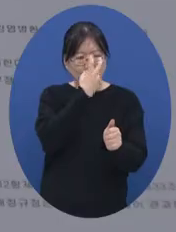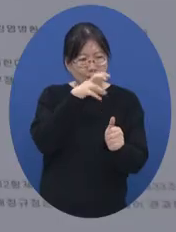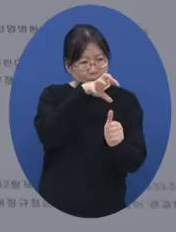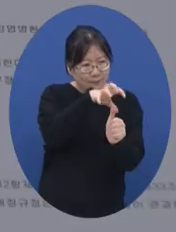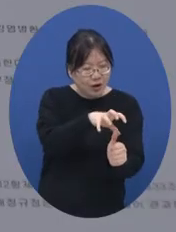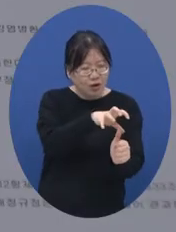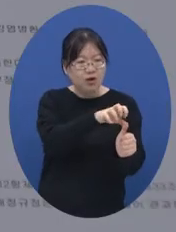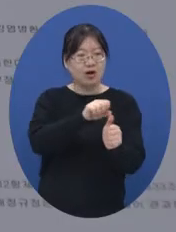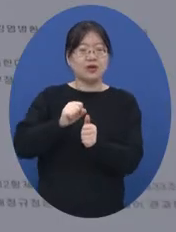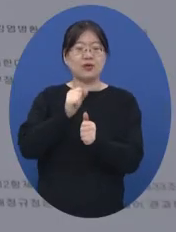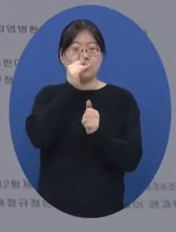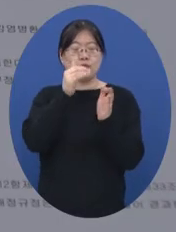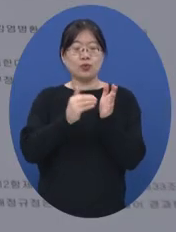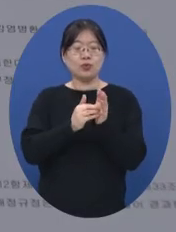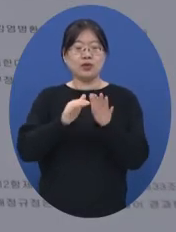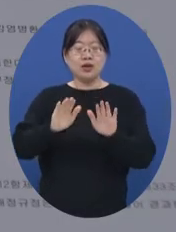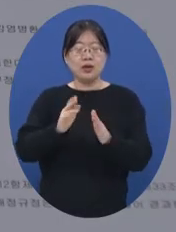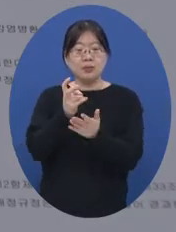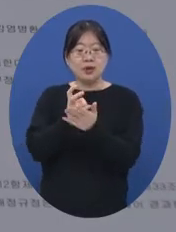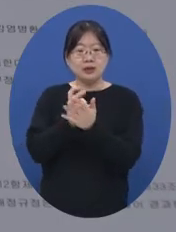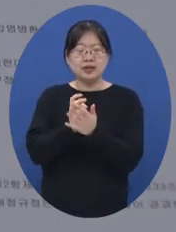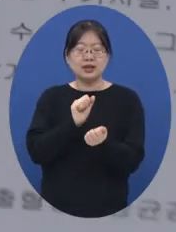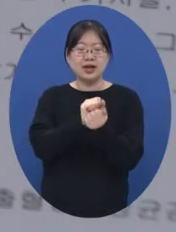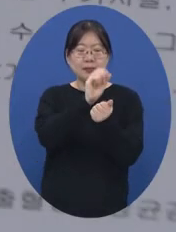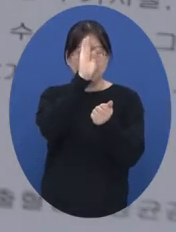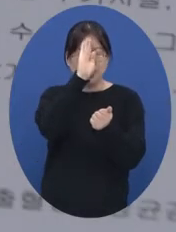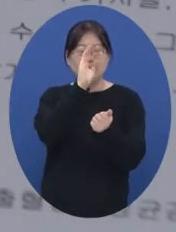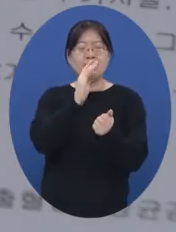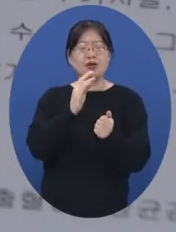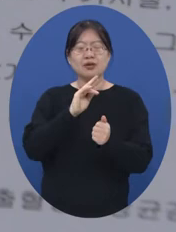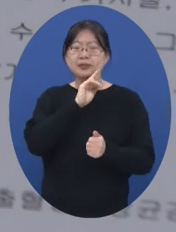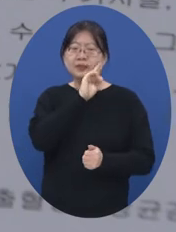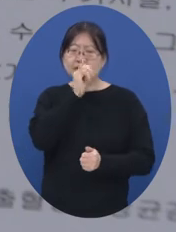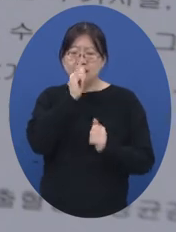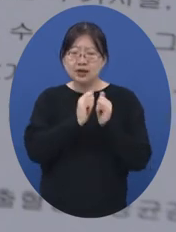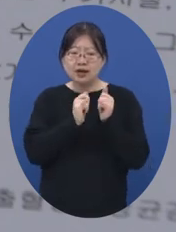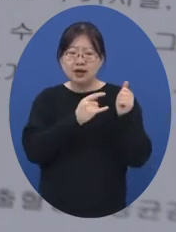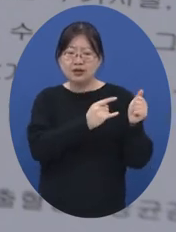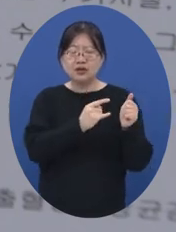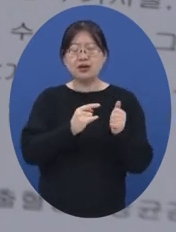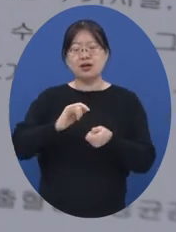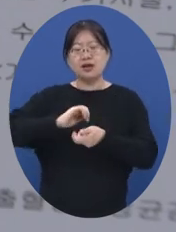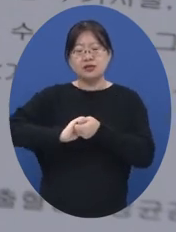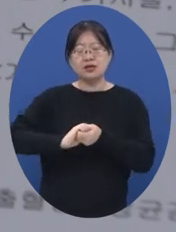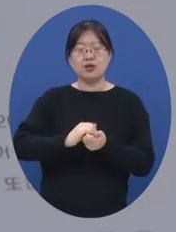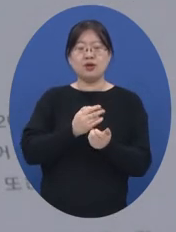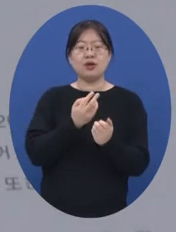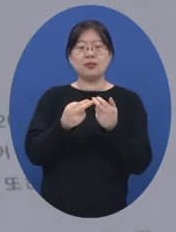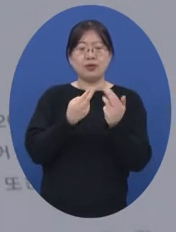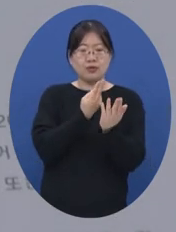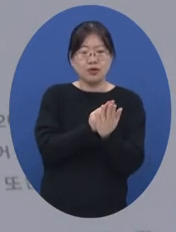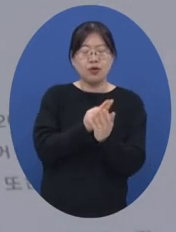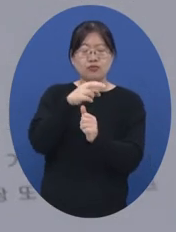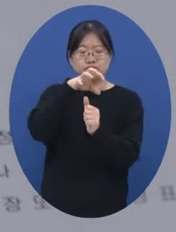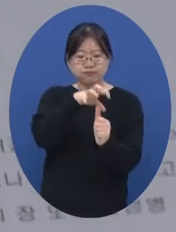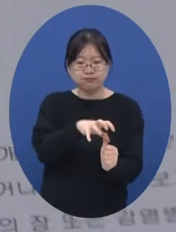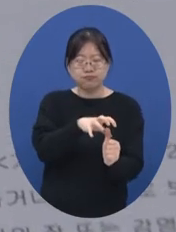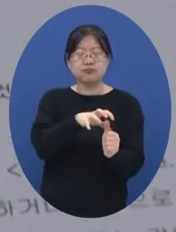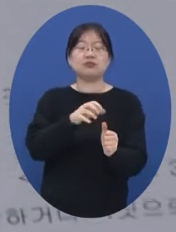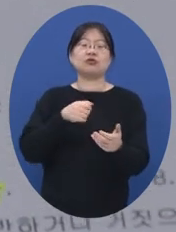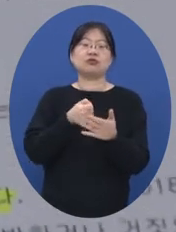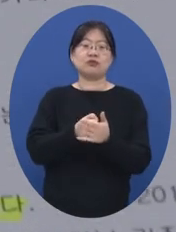하고 현행법은 가면 병에 걸렸다고 의심되는 사람을 일정기간 이번 또는 경리 하도록 규정하고